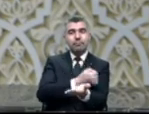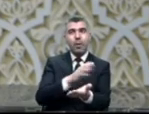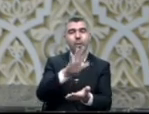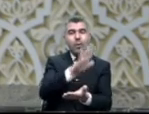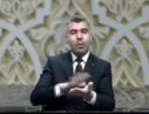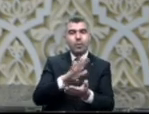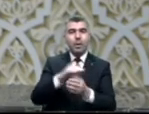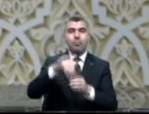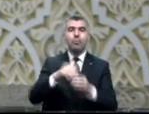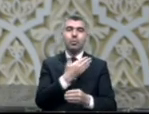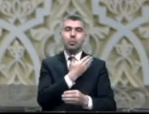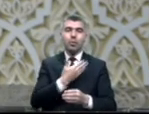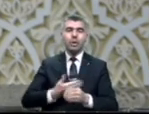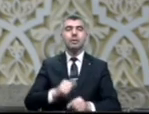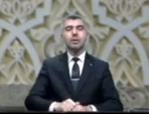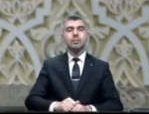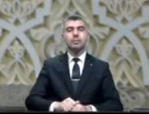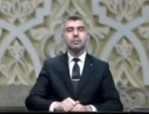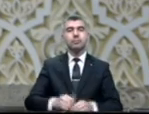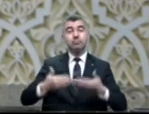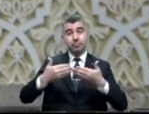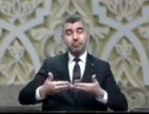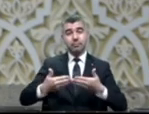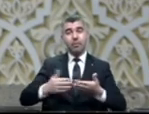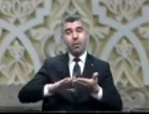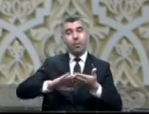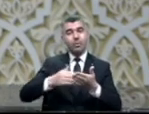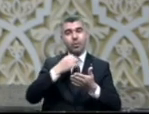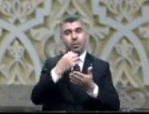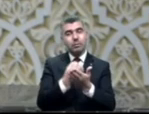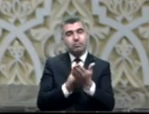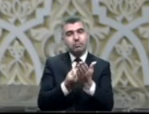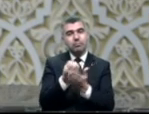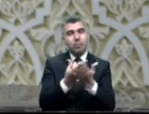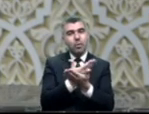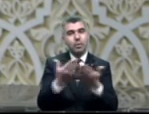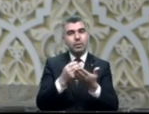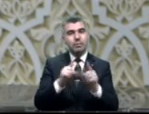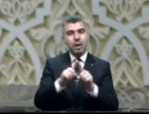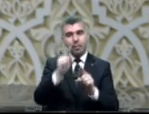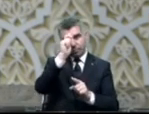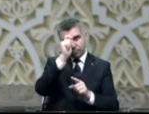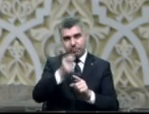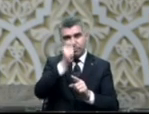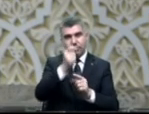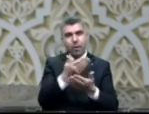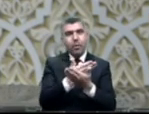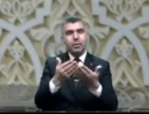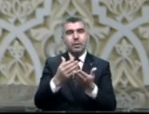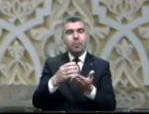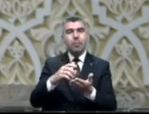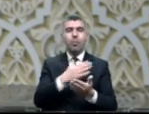لا يسع مجلس المستشارين وهو لسان حال الأمة إلا أن يقف وقفة إكبار وإجلال